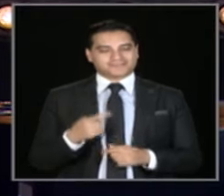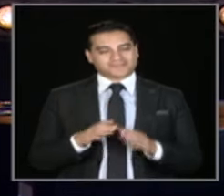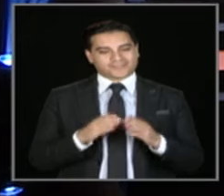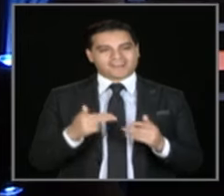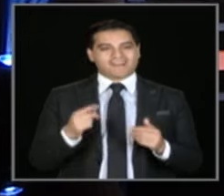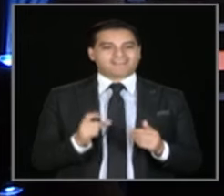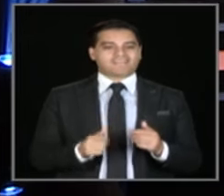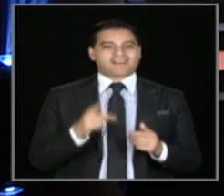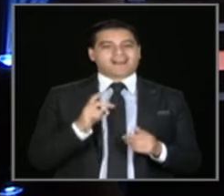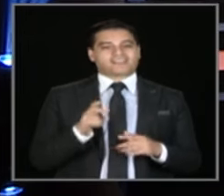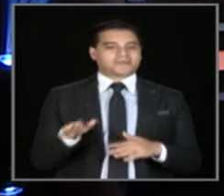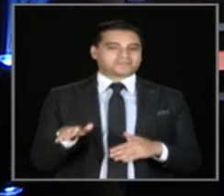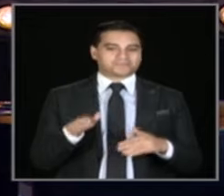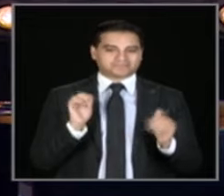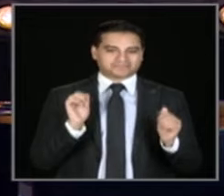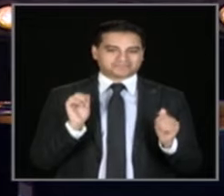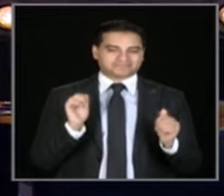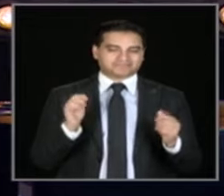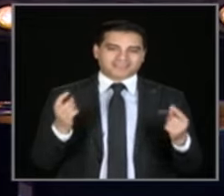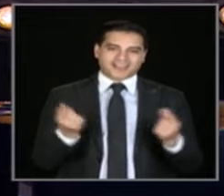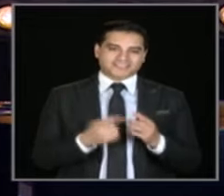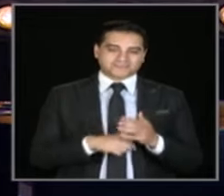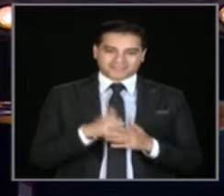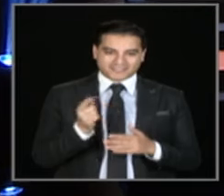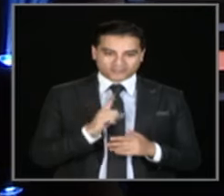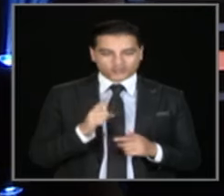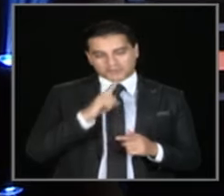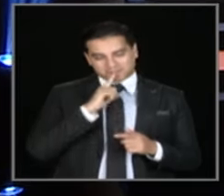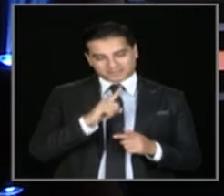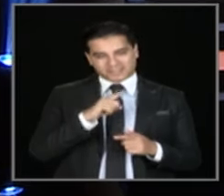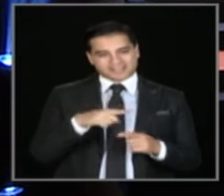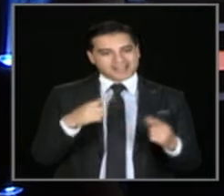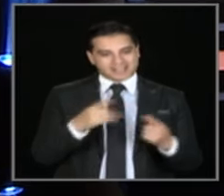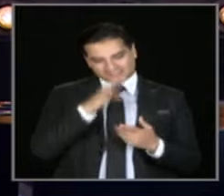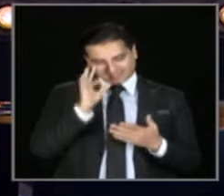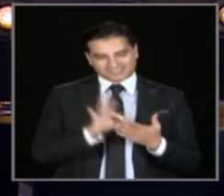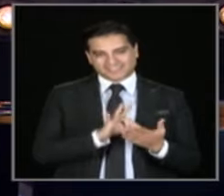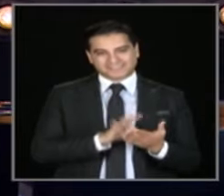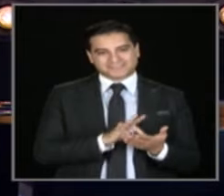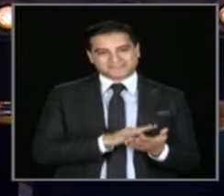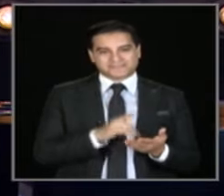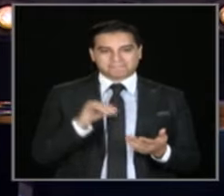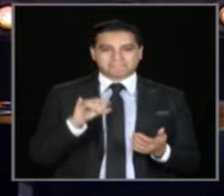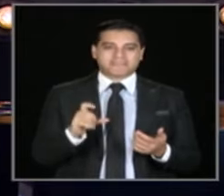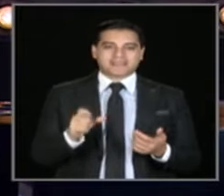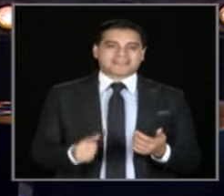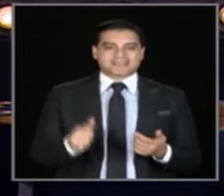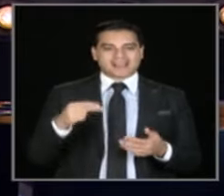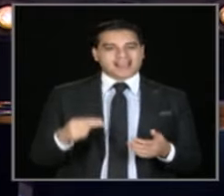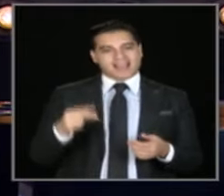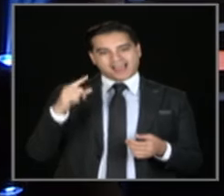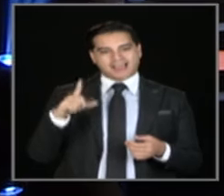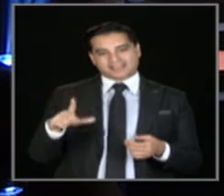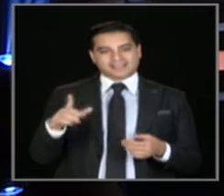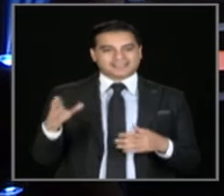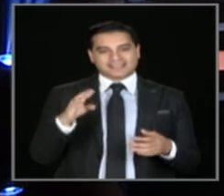غرناطة ودعتوا البطولة، وللأسف الشديد ما كسبتوش ماتش النهاردة، مش محظوظين. مينا عادل جيد. لا